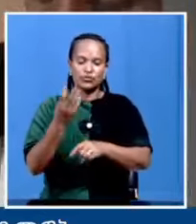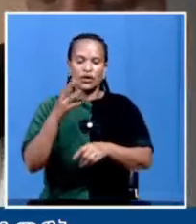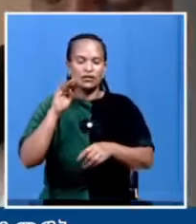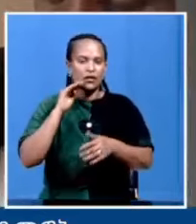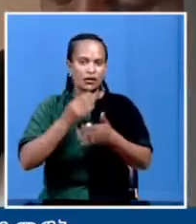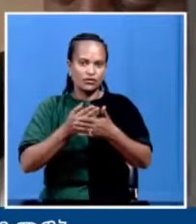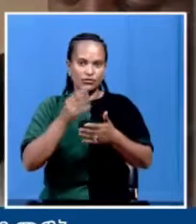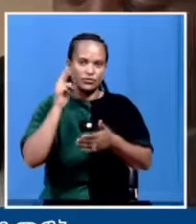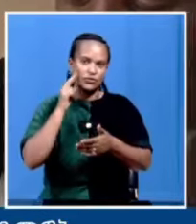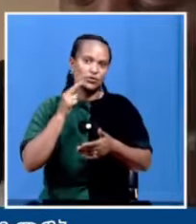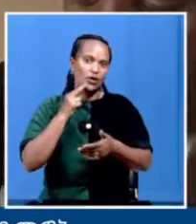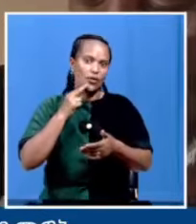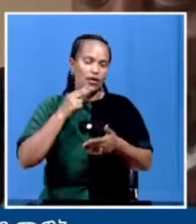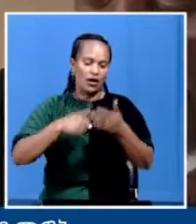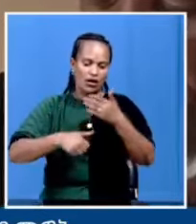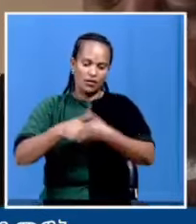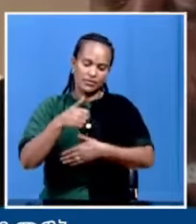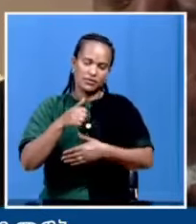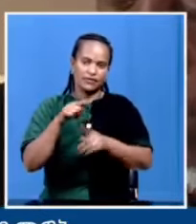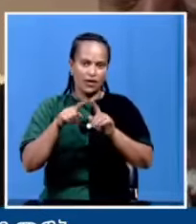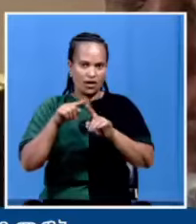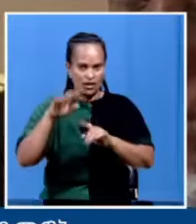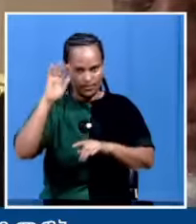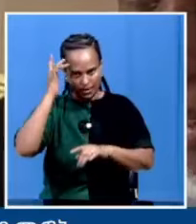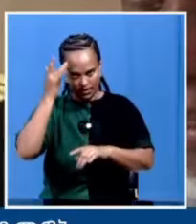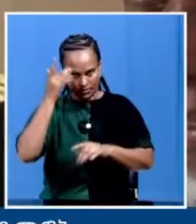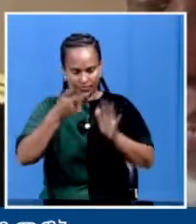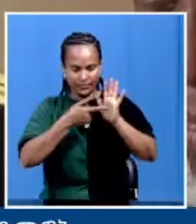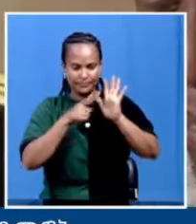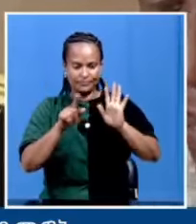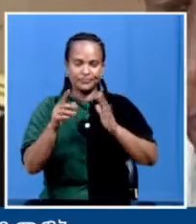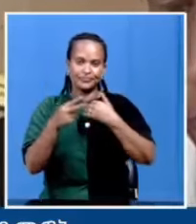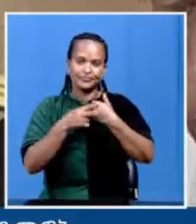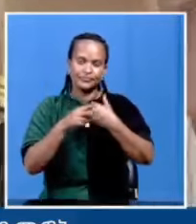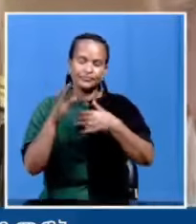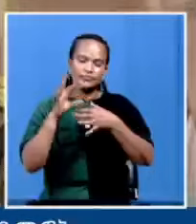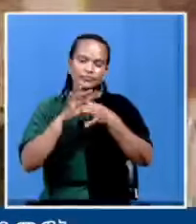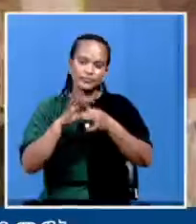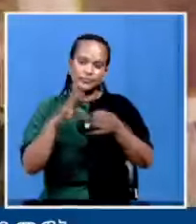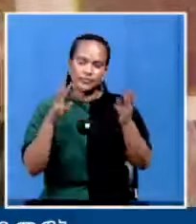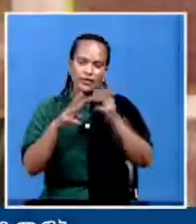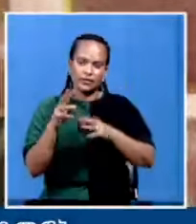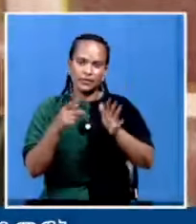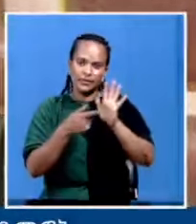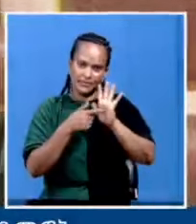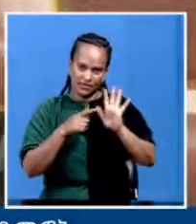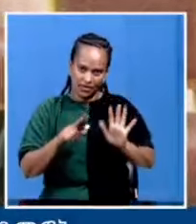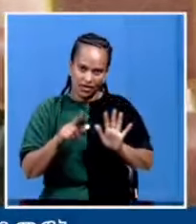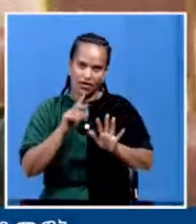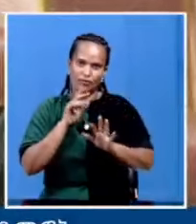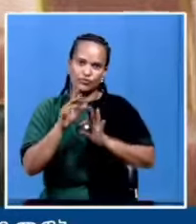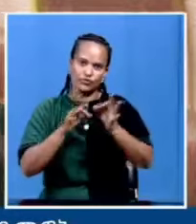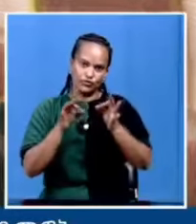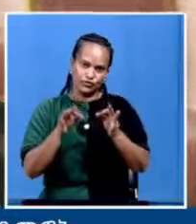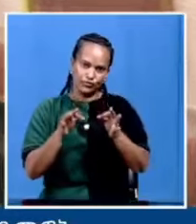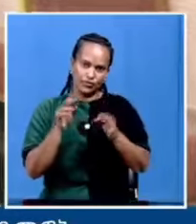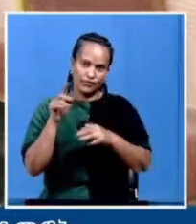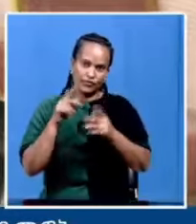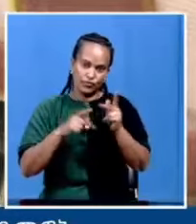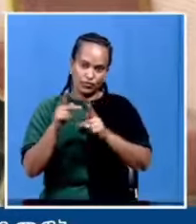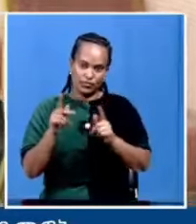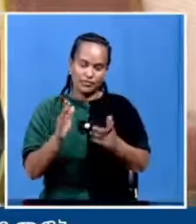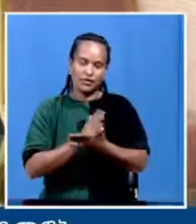አንስቲዮ ግዳይ ጾታው አመጽን ስተፈላሉ ህማማትን በመቅለዓን ቁጥባውን ማህበራውን ጸገማት ከመስተቃል አይም ዝገለጹ አብት